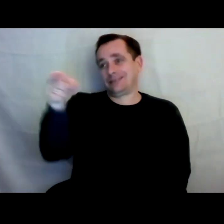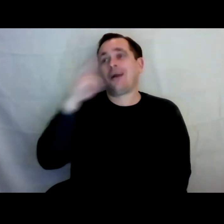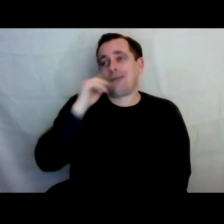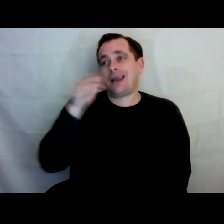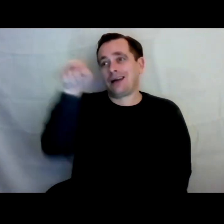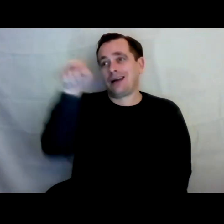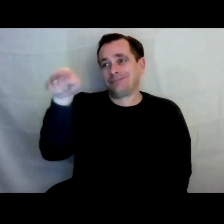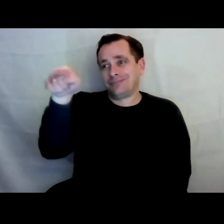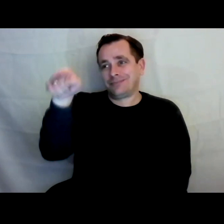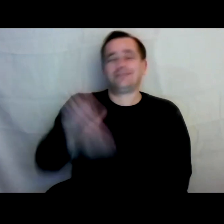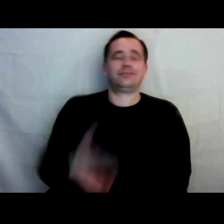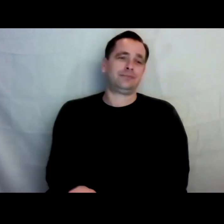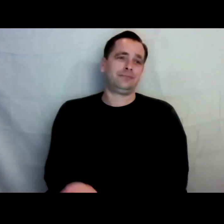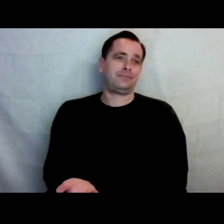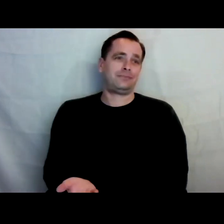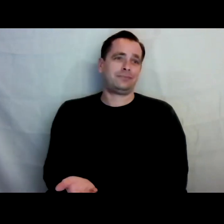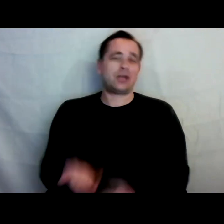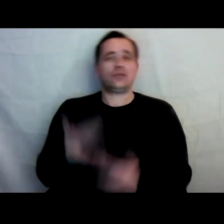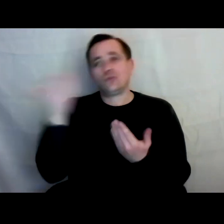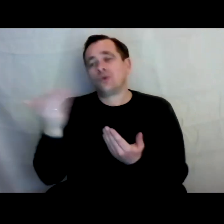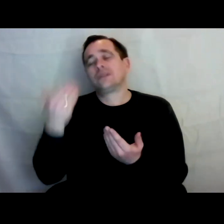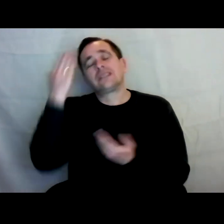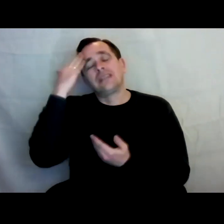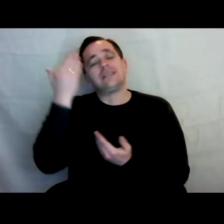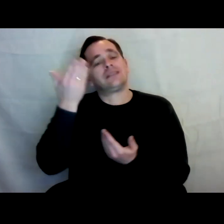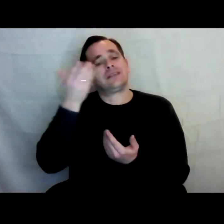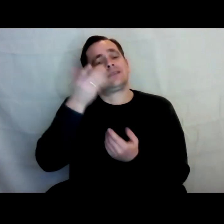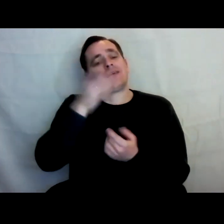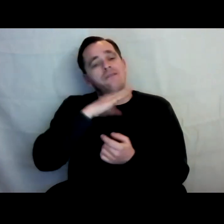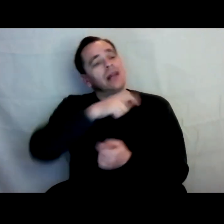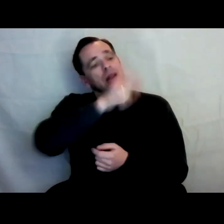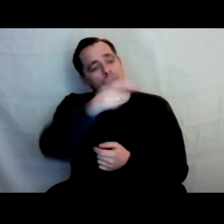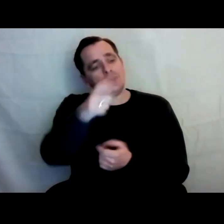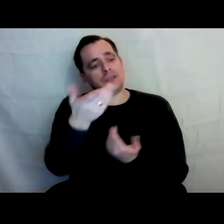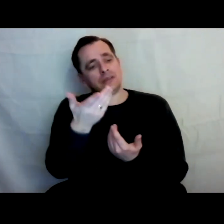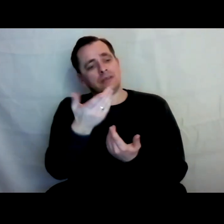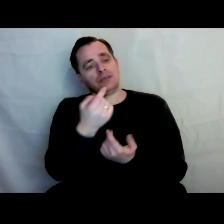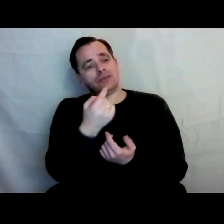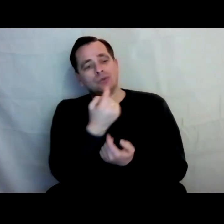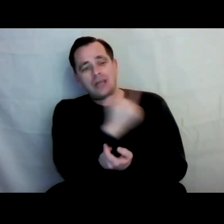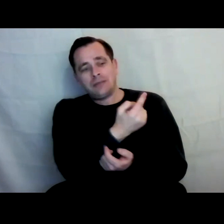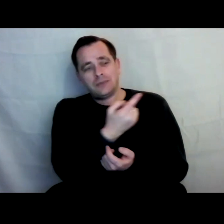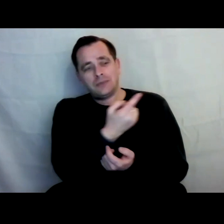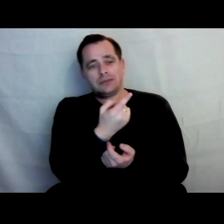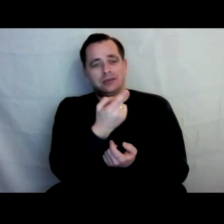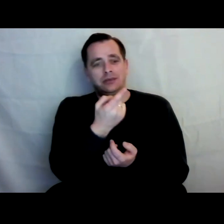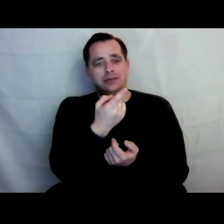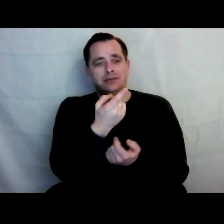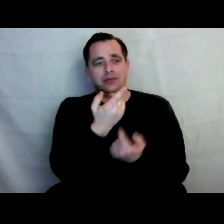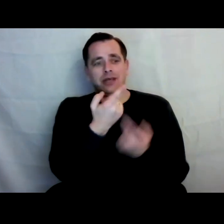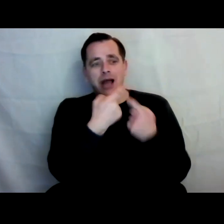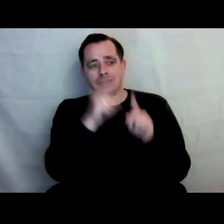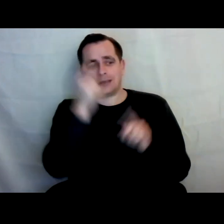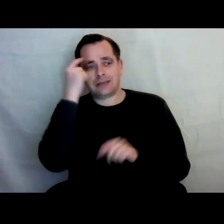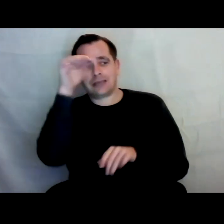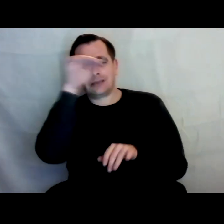kenne viele Leute, die sich auch mit diesen alternativen Theorien auseinandersetzen. Und sobald ich mit denen spreche, sagen die dann auch,